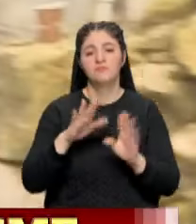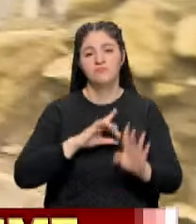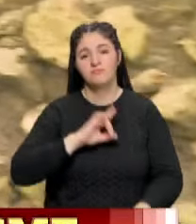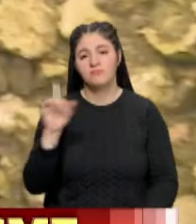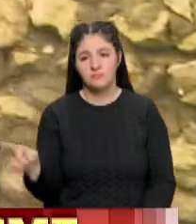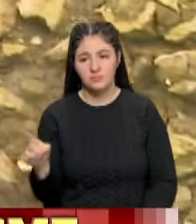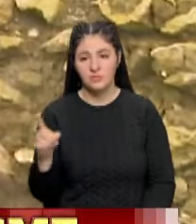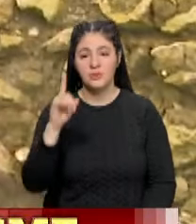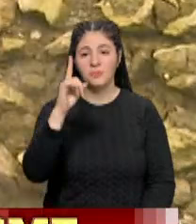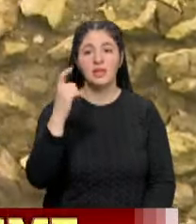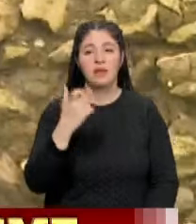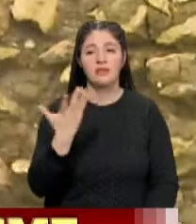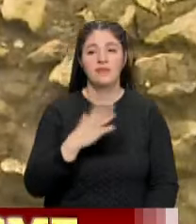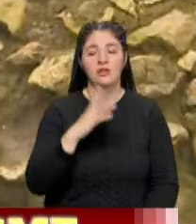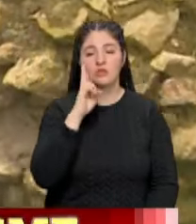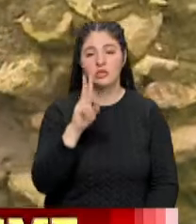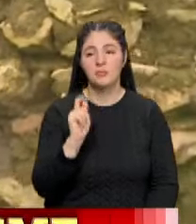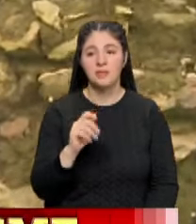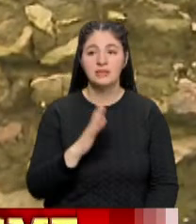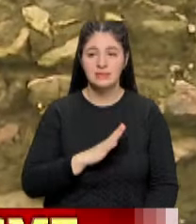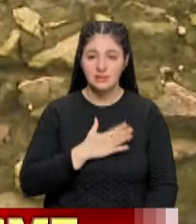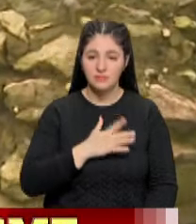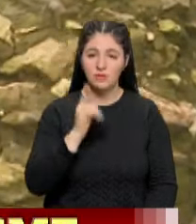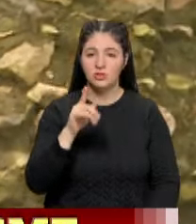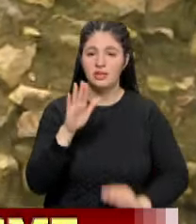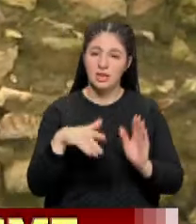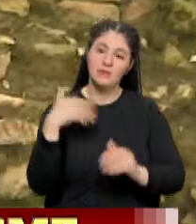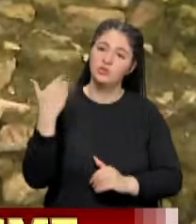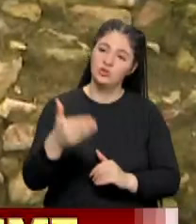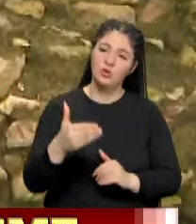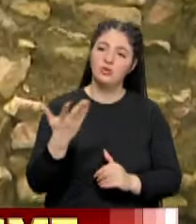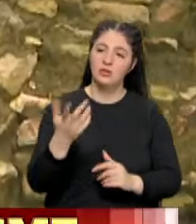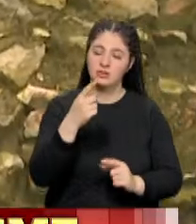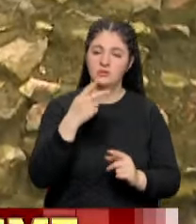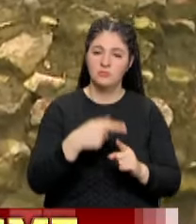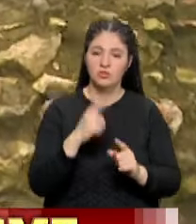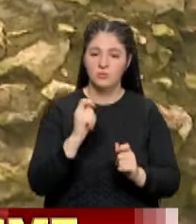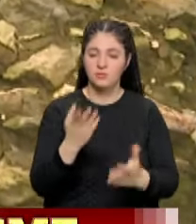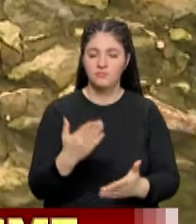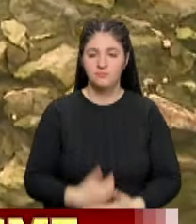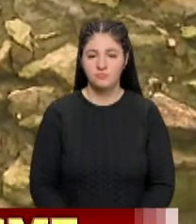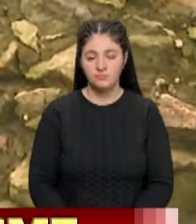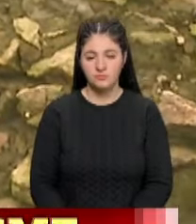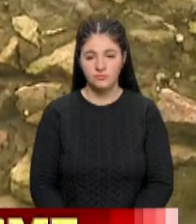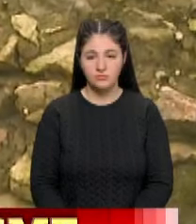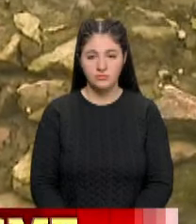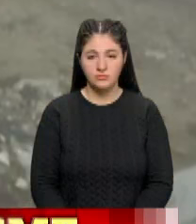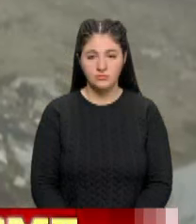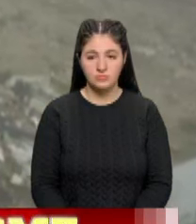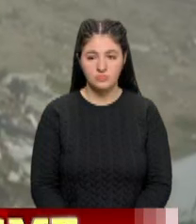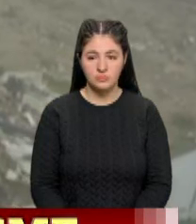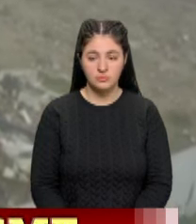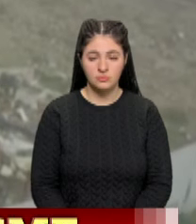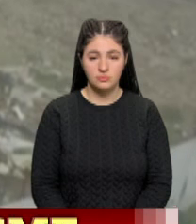gidelim. Bir yer daha var göstermek istediğim. Onu da reklamların ardından sizlerle paylaşacağız.